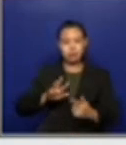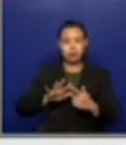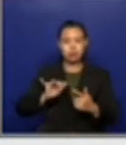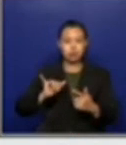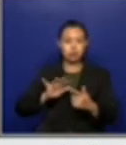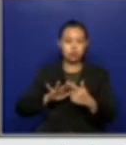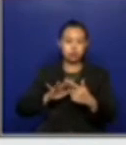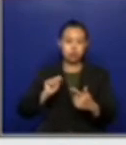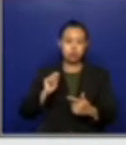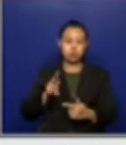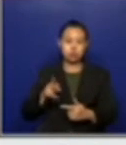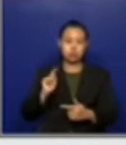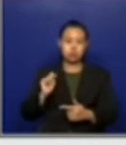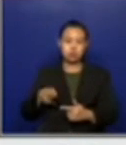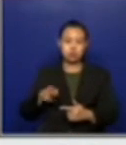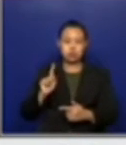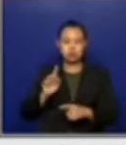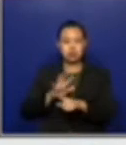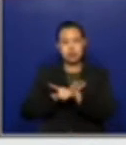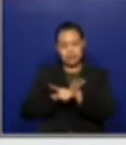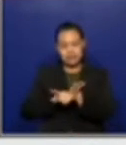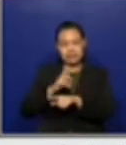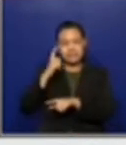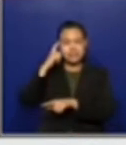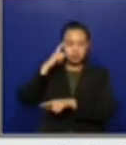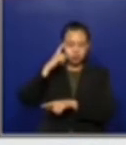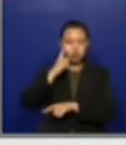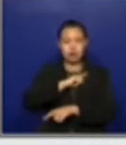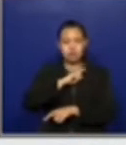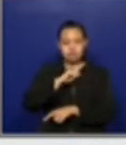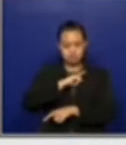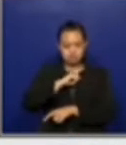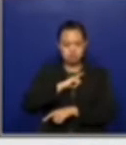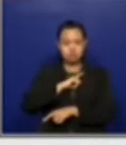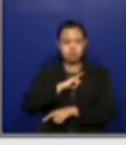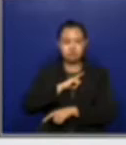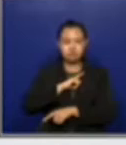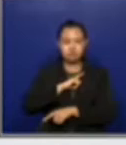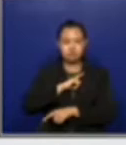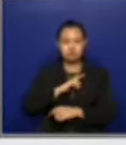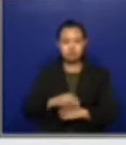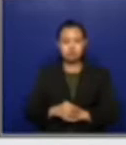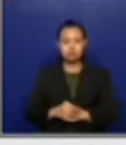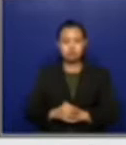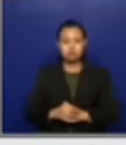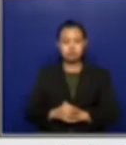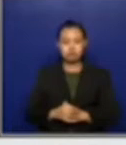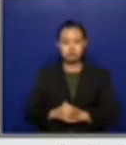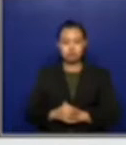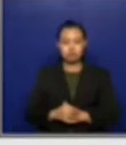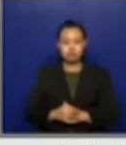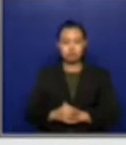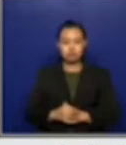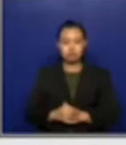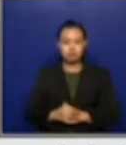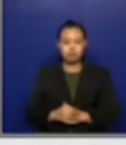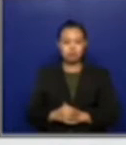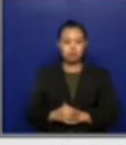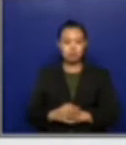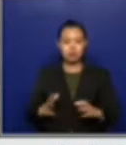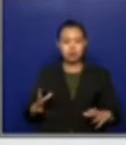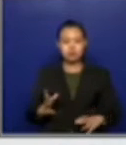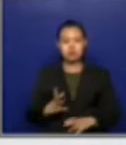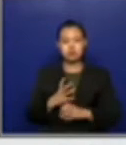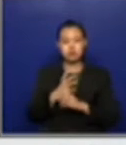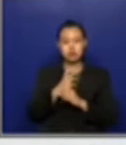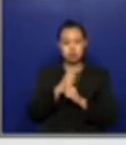อบทางการเมืองอย่างหลีกเลี่ยงไม่ได้ท่านประธานที่เคารพครับในช่วงของการสรุปการอภิปร